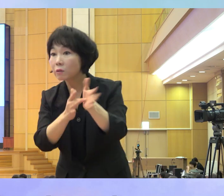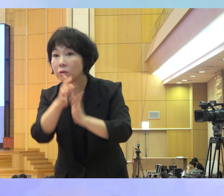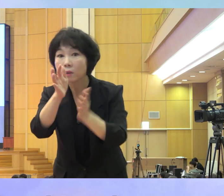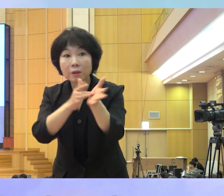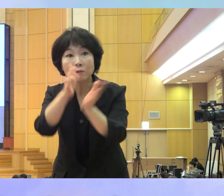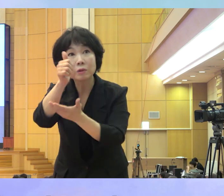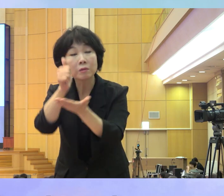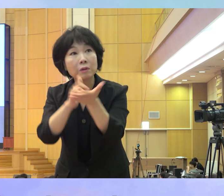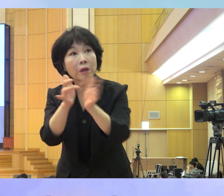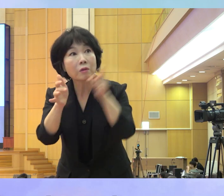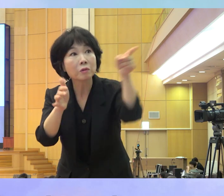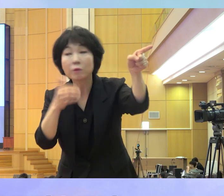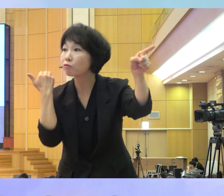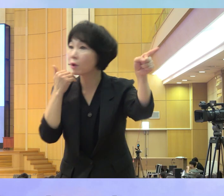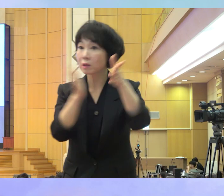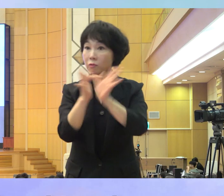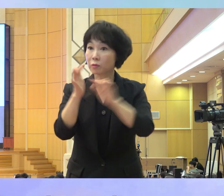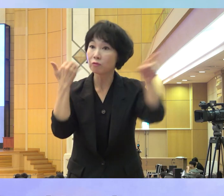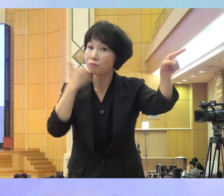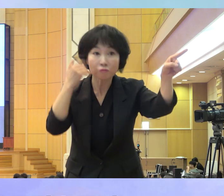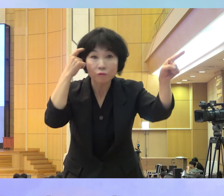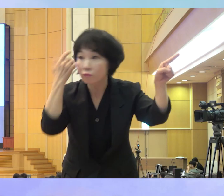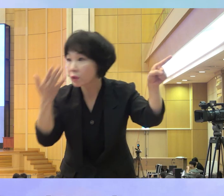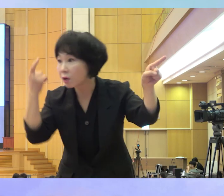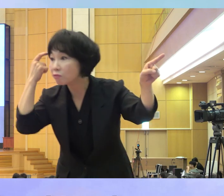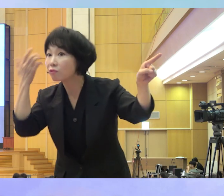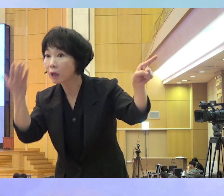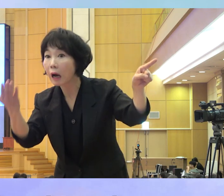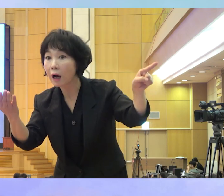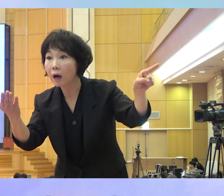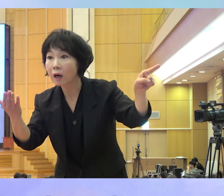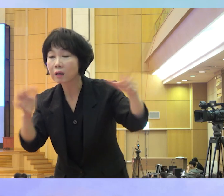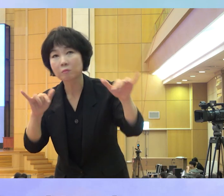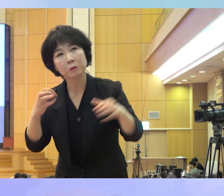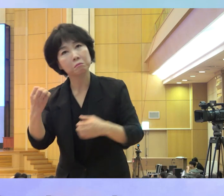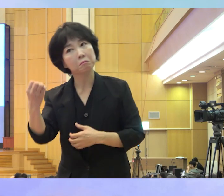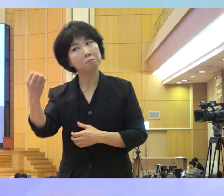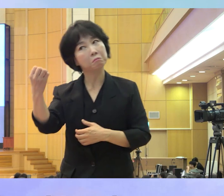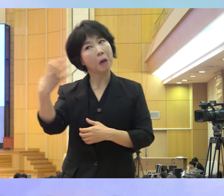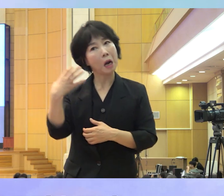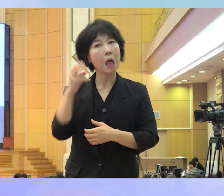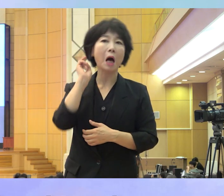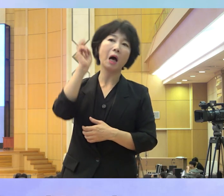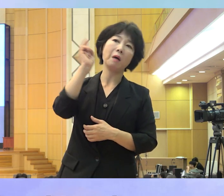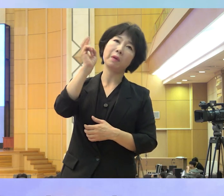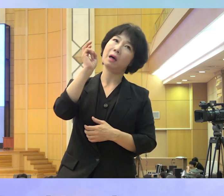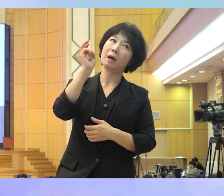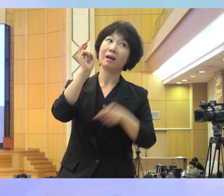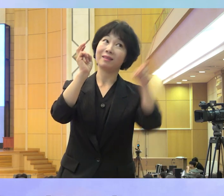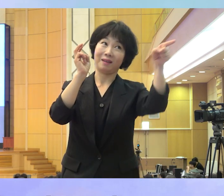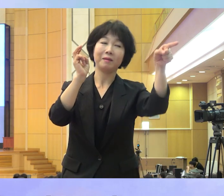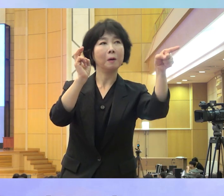예수를 누구라고 하느냐? 그랬더니 사람들이 말하기를 세례 요한,